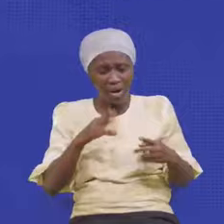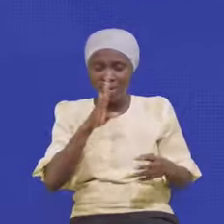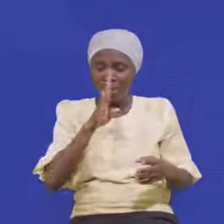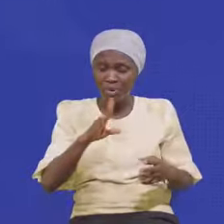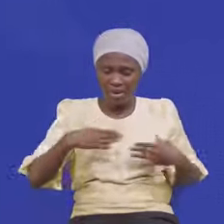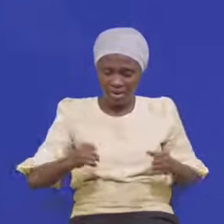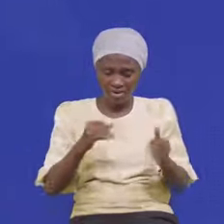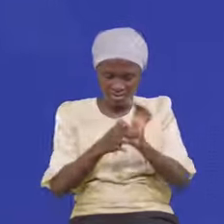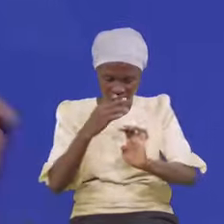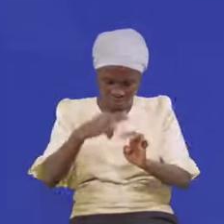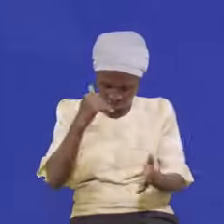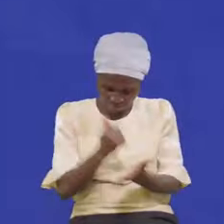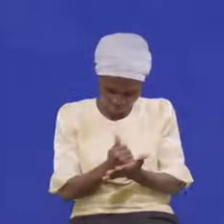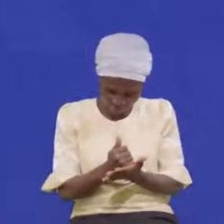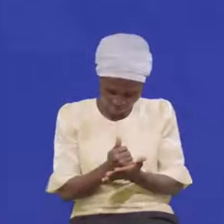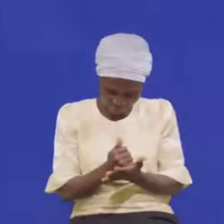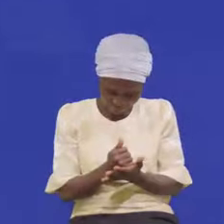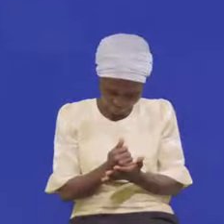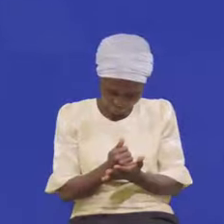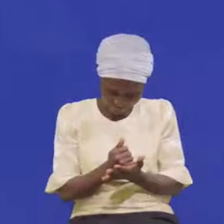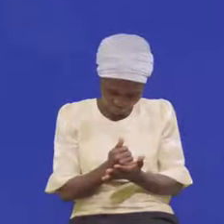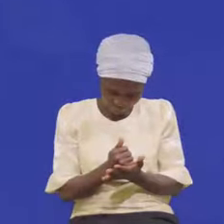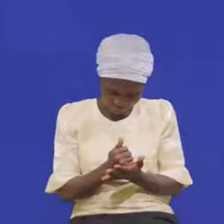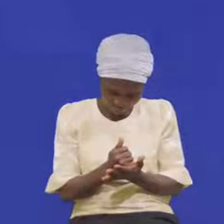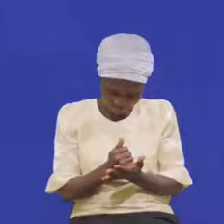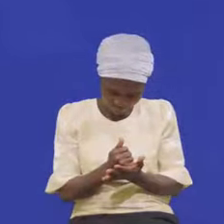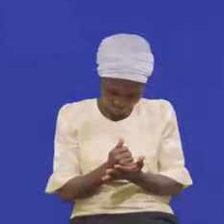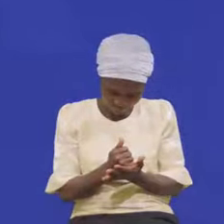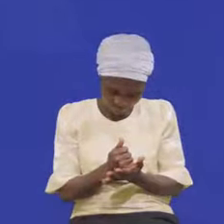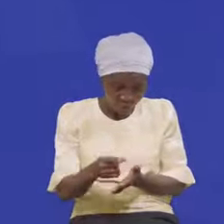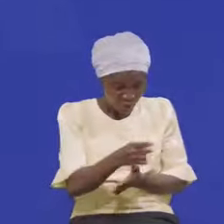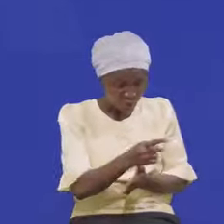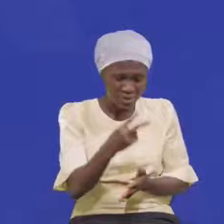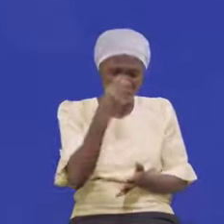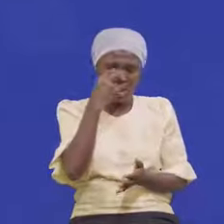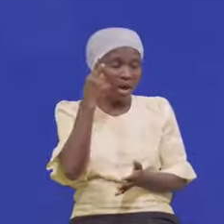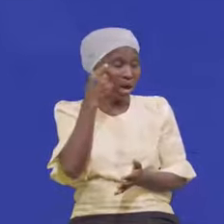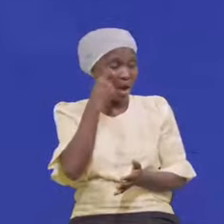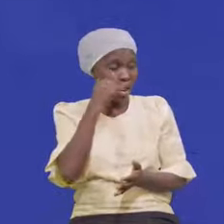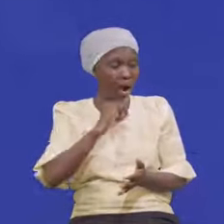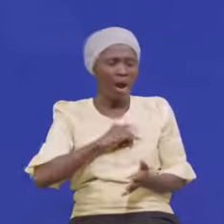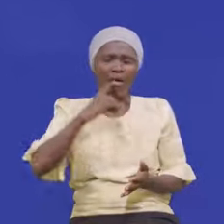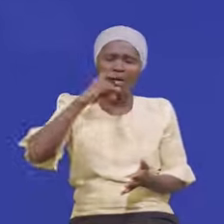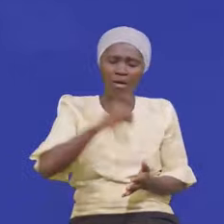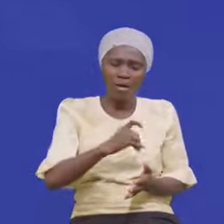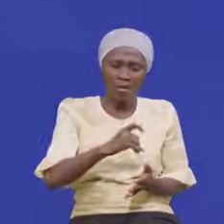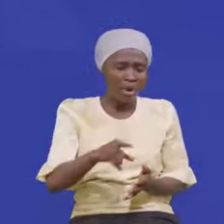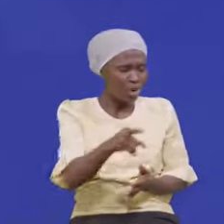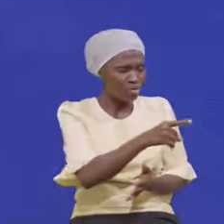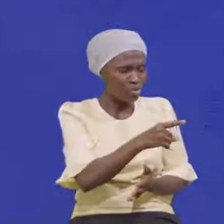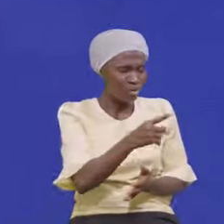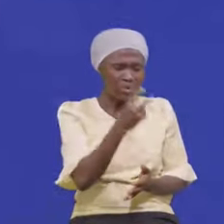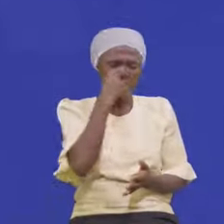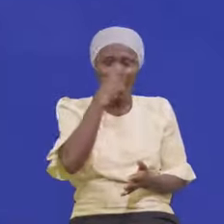Jesus' name. సుదీర్ఘకాలపు సమస్య నొప్పి యేసు నామములో స్వస్థపరచబడాలి. Those blind eyes, I command, those blind eyes